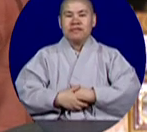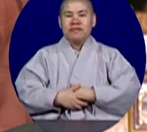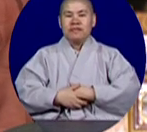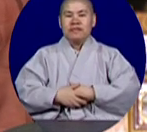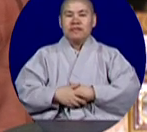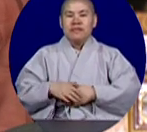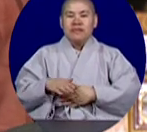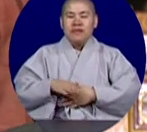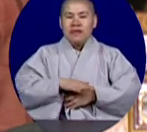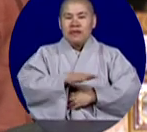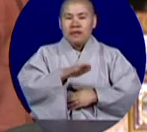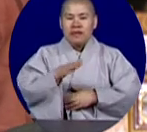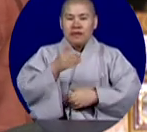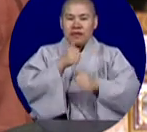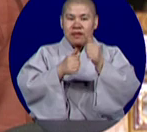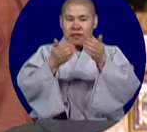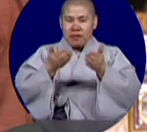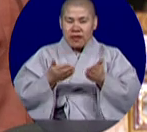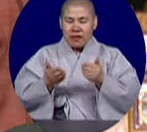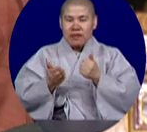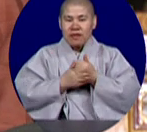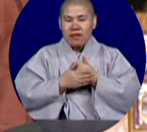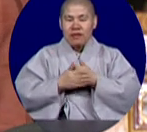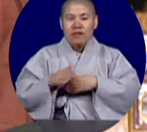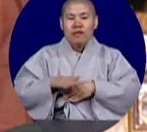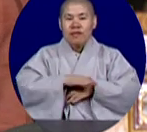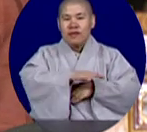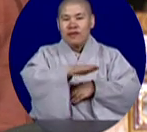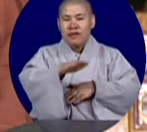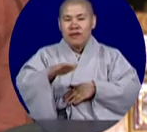우리는 그 조상을 물려받았으니까 우리도 똑같습니다.